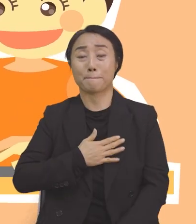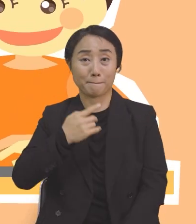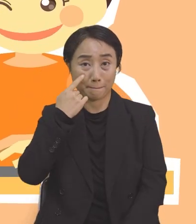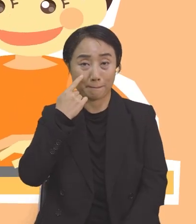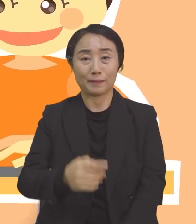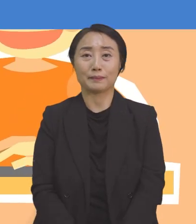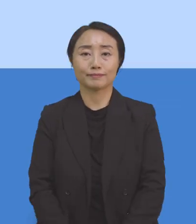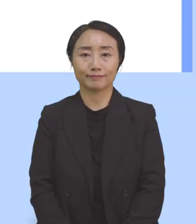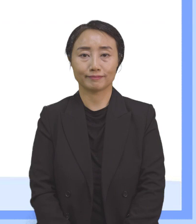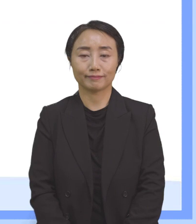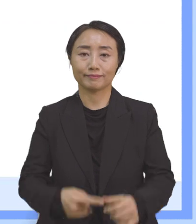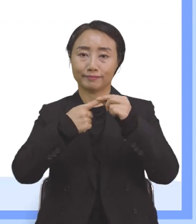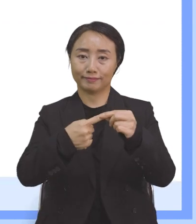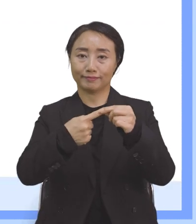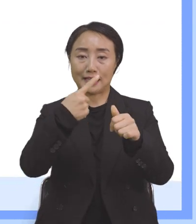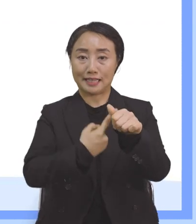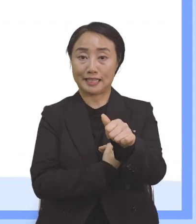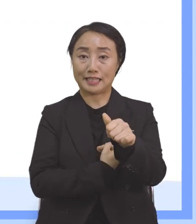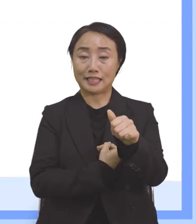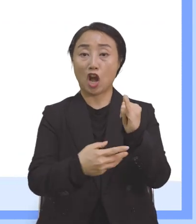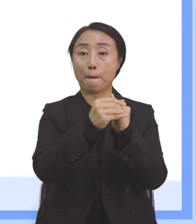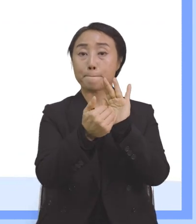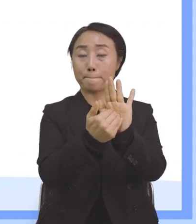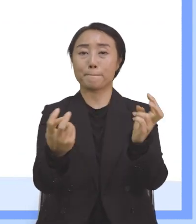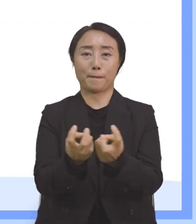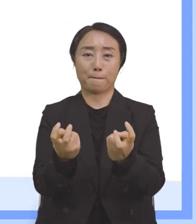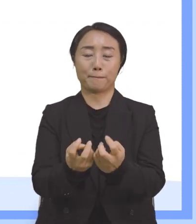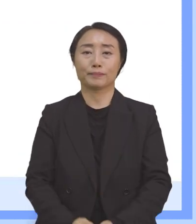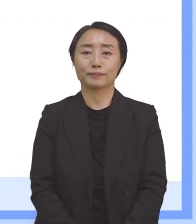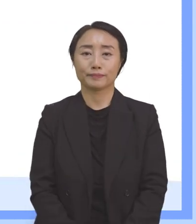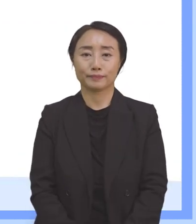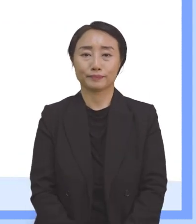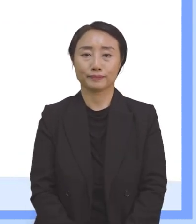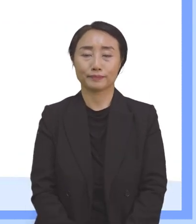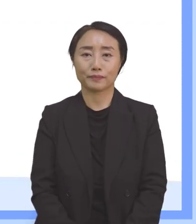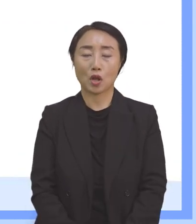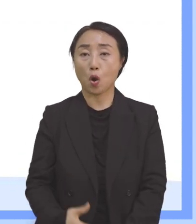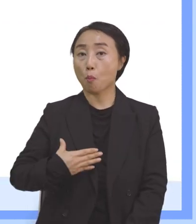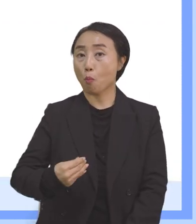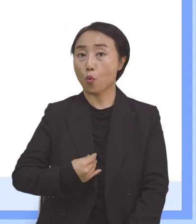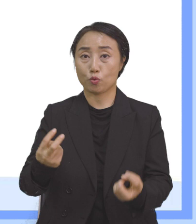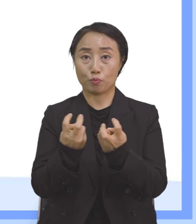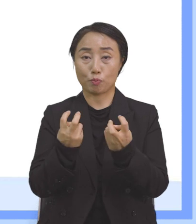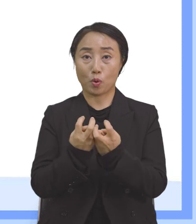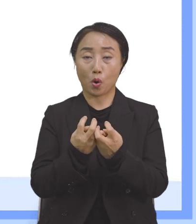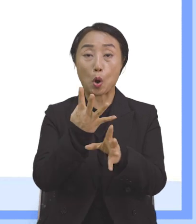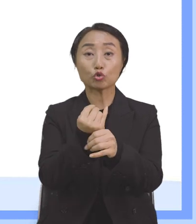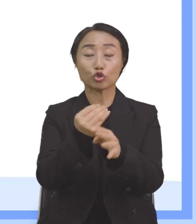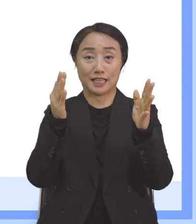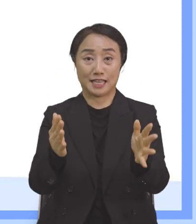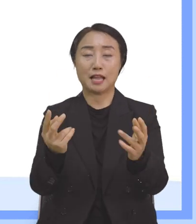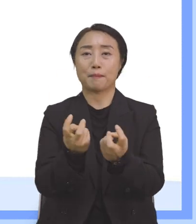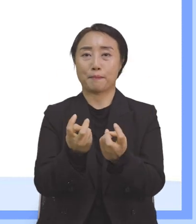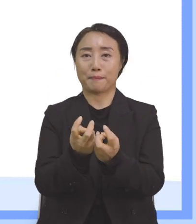알아보시면 좋겠습니다. 첫 번째로 자연 피임법이 있습니다. 여기에는 모유수유법,